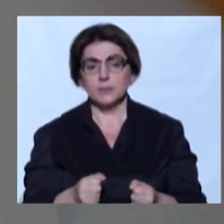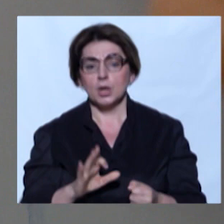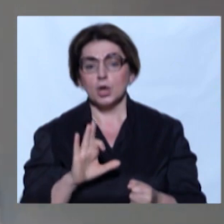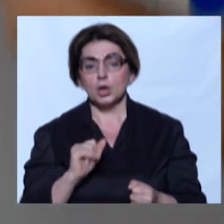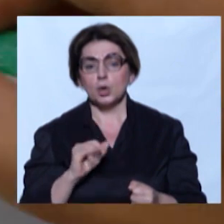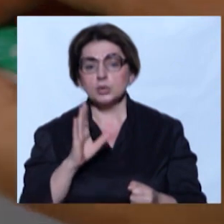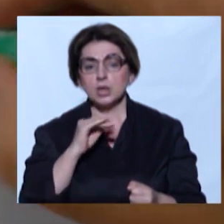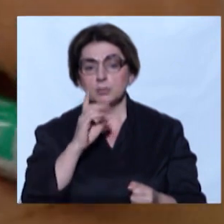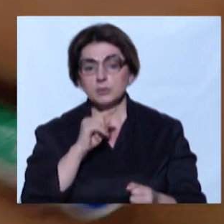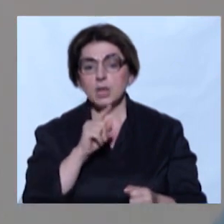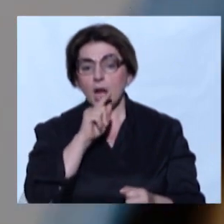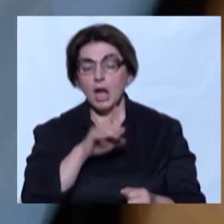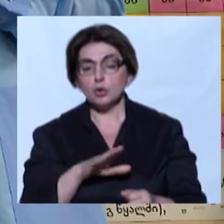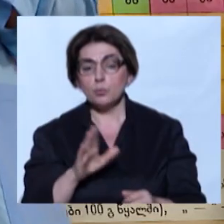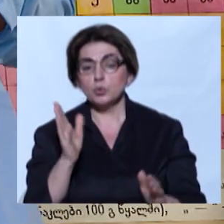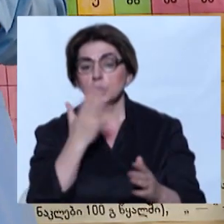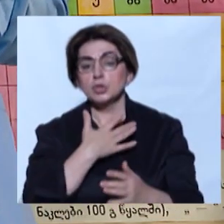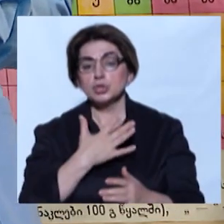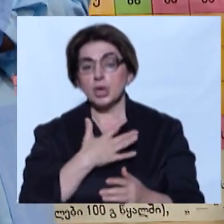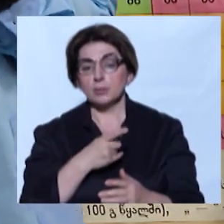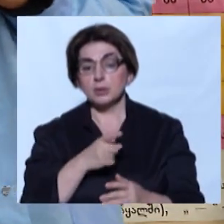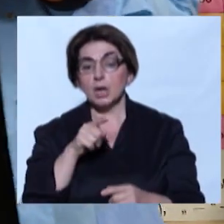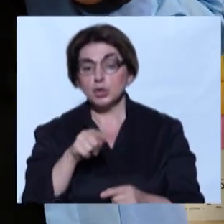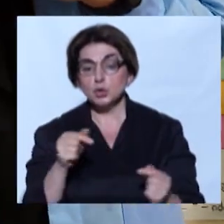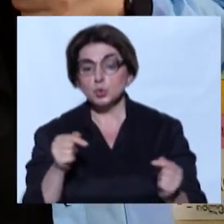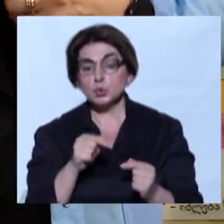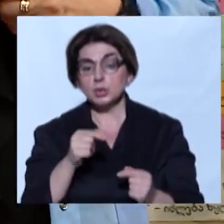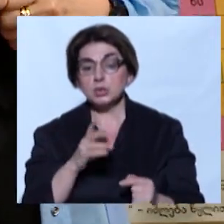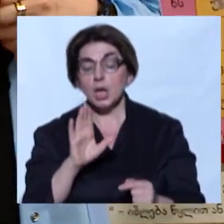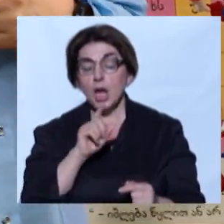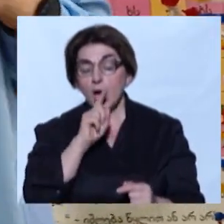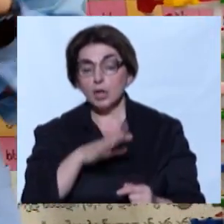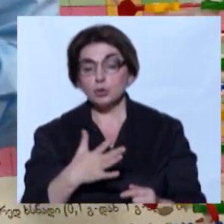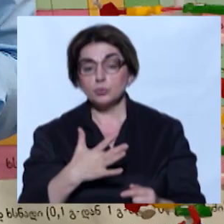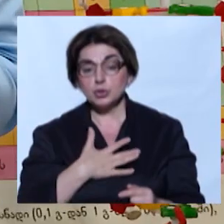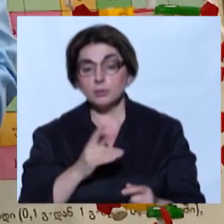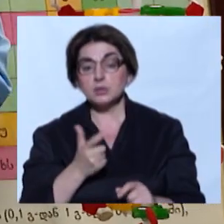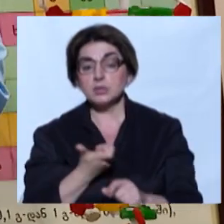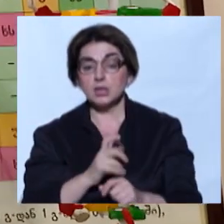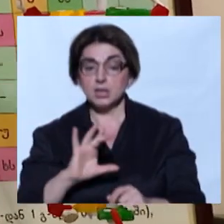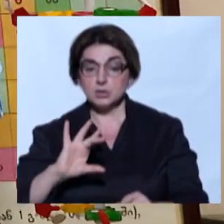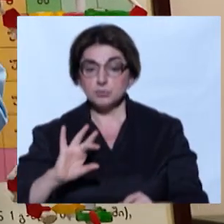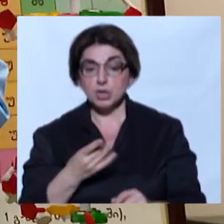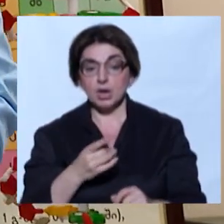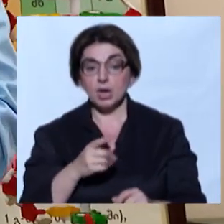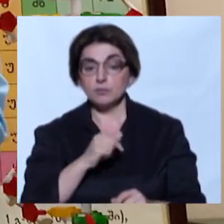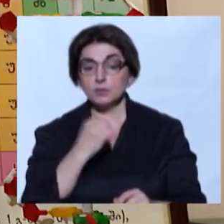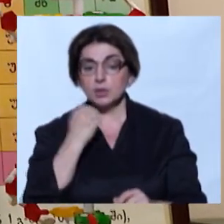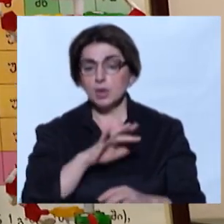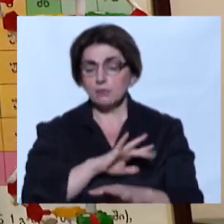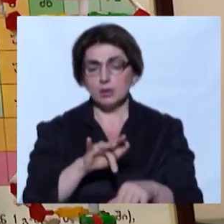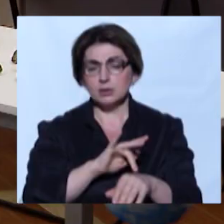ქლორწყალბად მჟავად და ატომურ ჟანგბადად. სწორედ ატომური ჟანგბადი არის ძლიერ მჟანგავი საშუალება და ის ანადგურებს